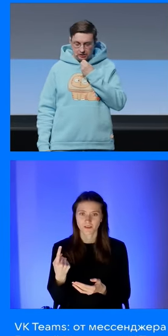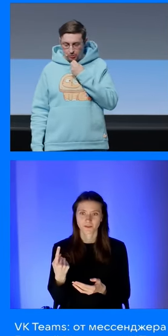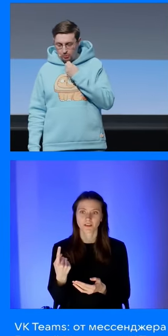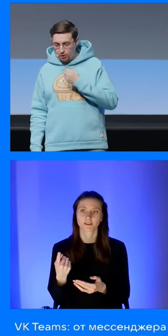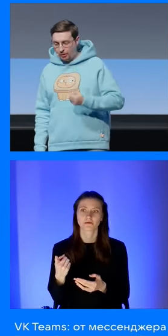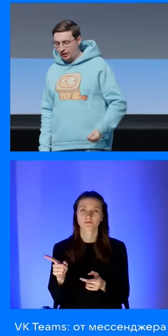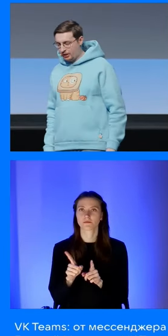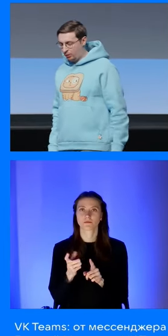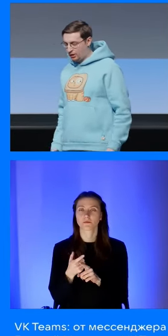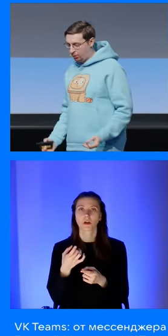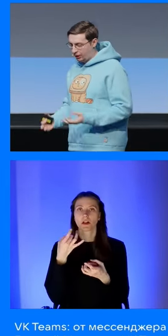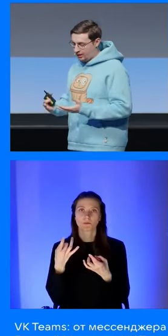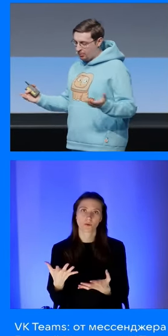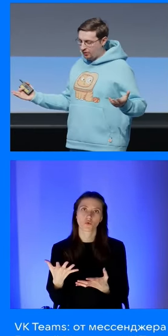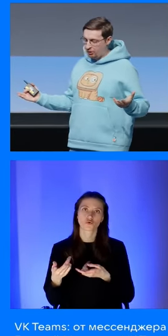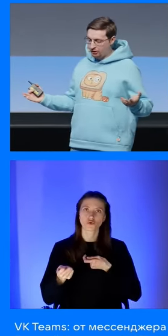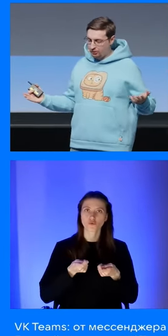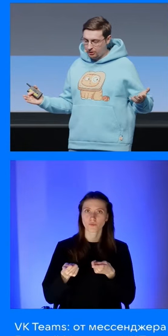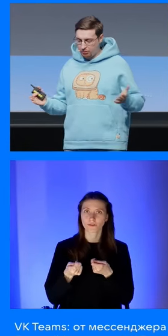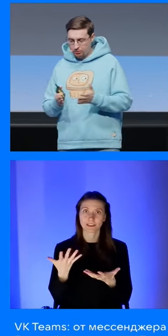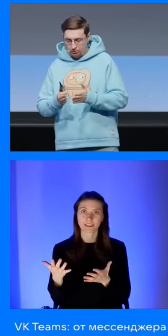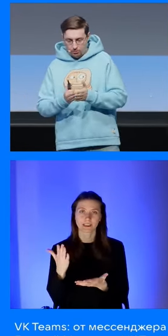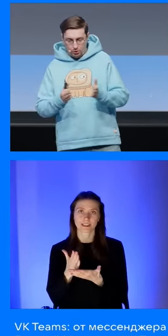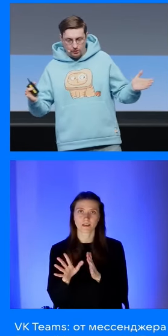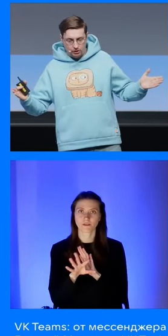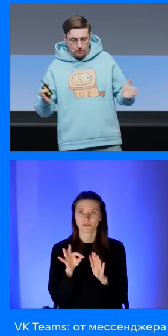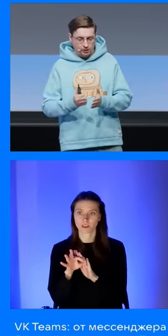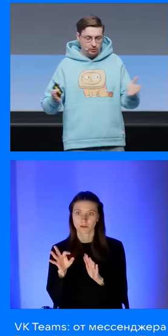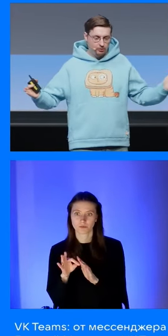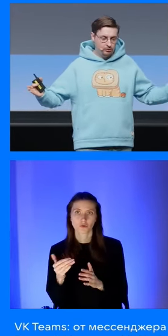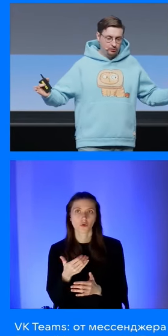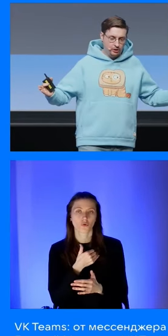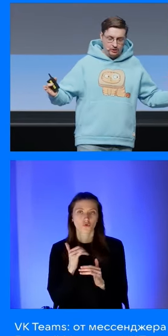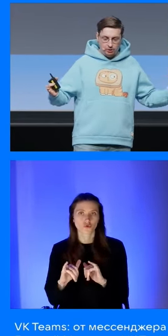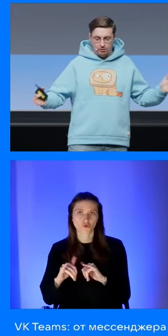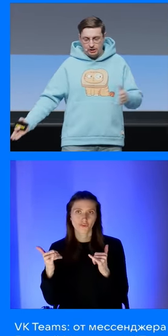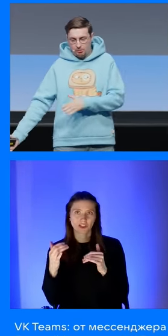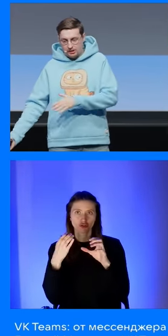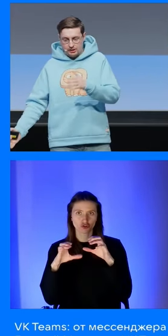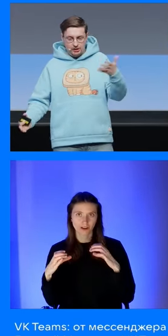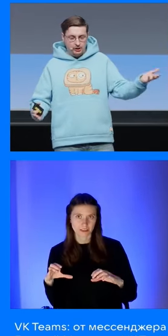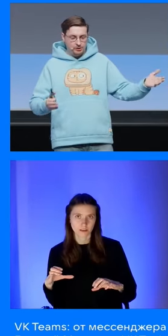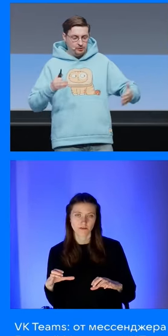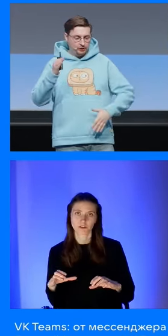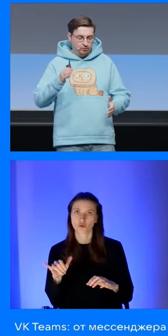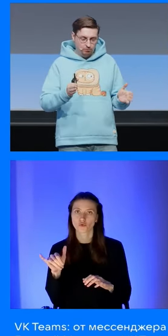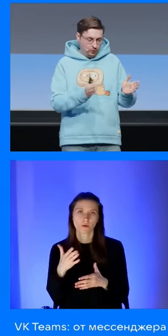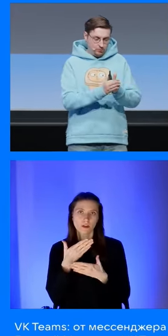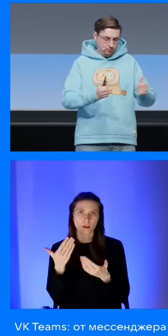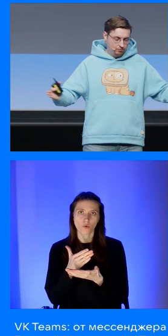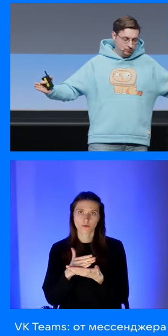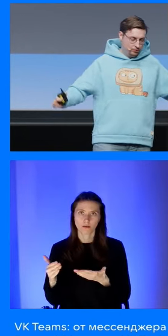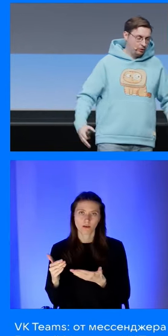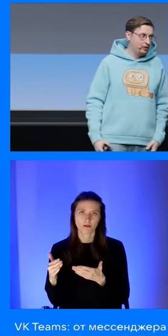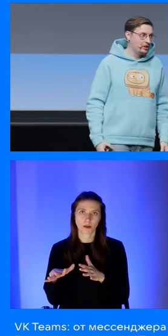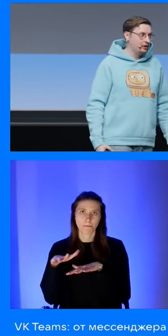странно, намного проще управлять, когда у тебя только одна степень свободы. У нас вот хочешь увеличить — шардируй. У тебя нет отдельной базы, отдельных сервисов как-то. Просто